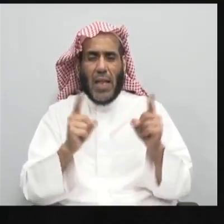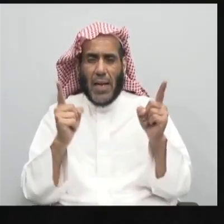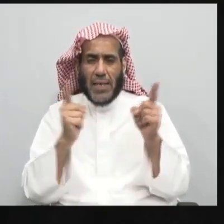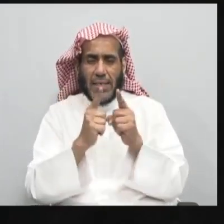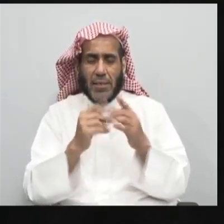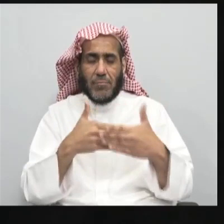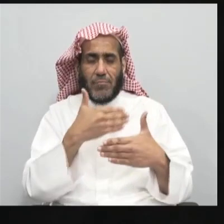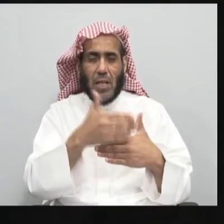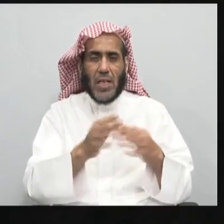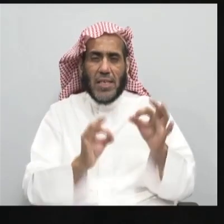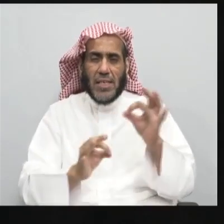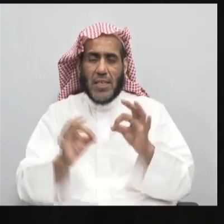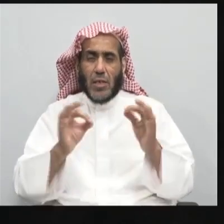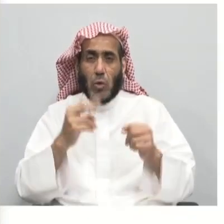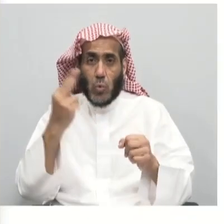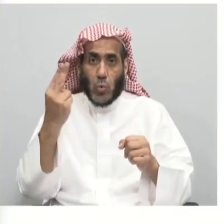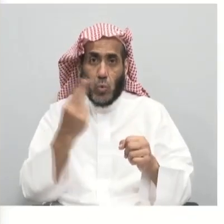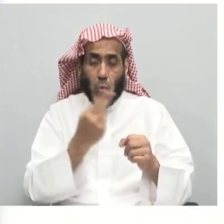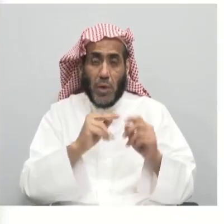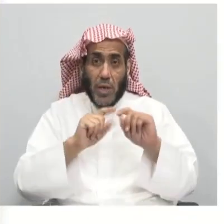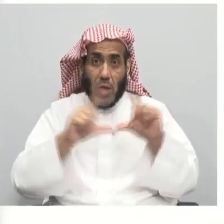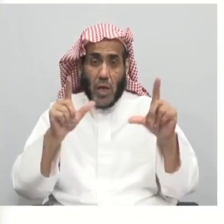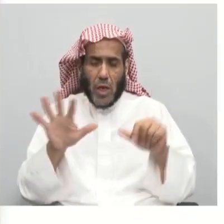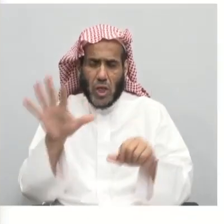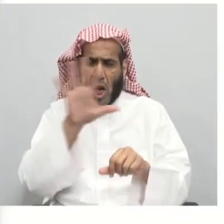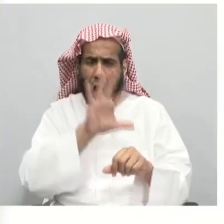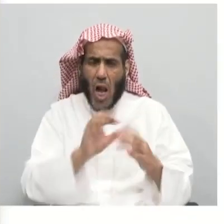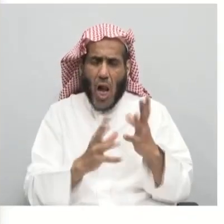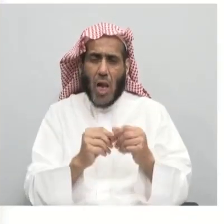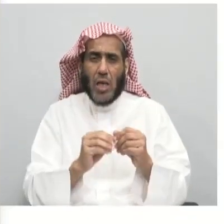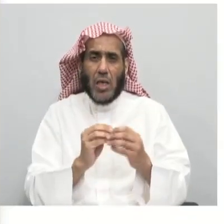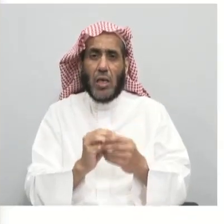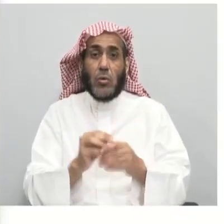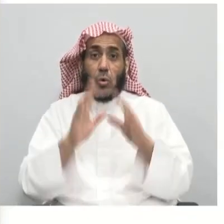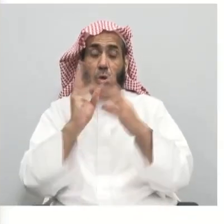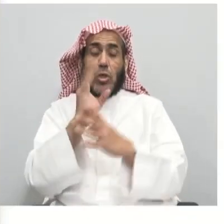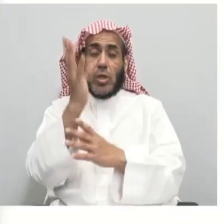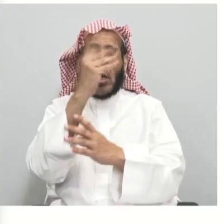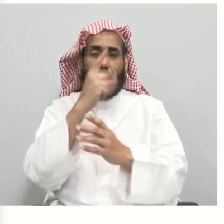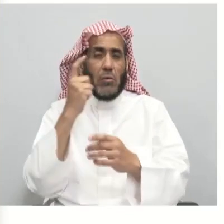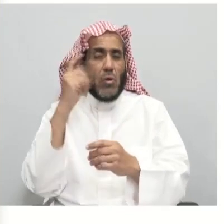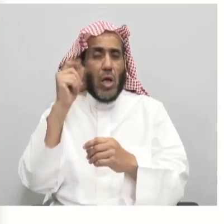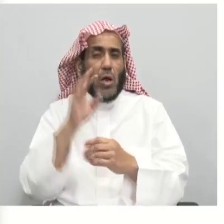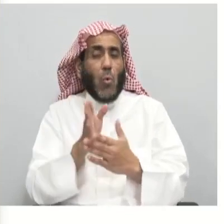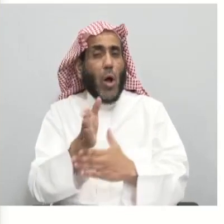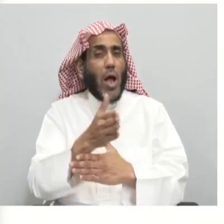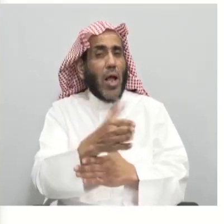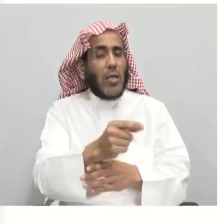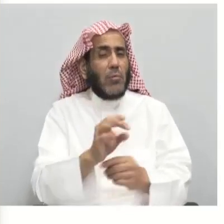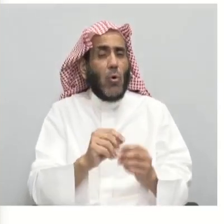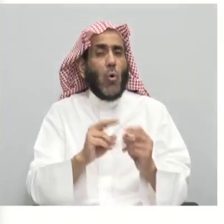كذلك استراتيجيه الرسوم الايضاحيه تعرفنا على شجره الذاكره وهيكل السمكه